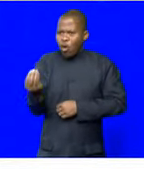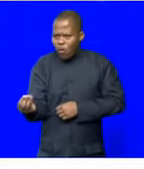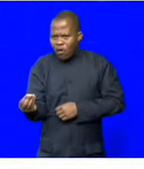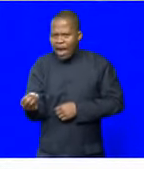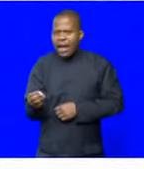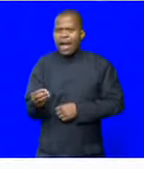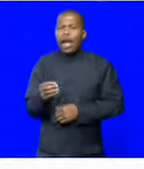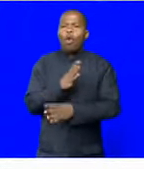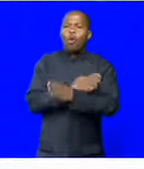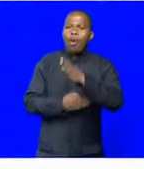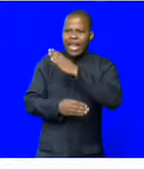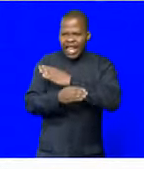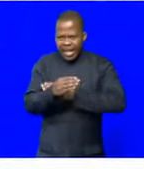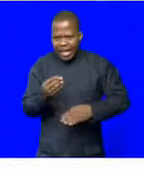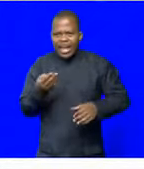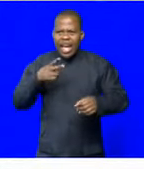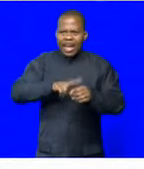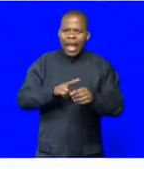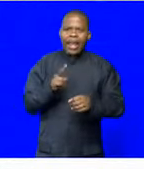ke angakhoni nokukhuluma.